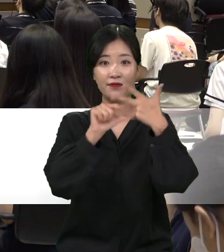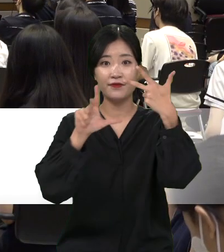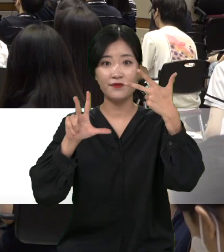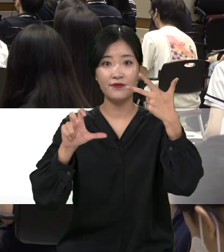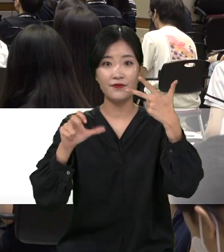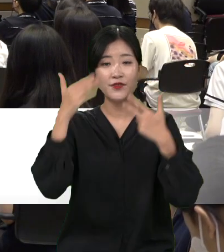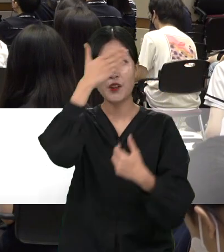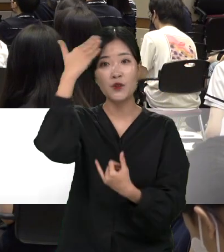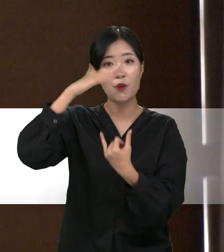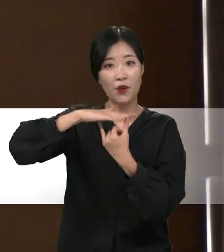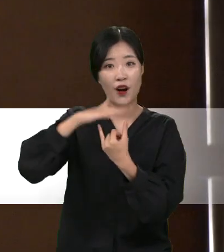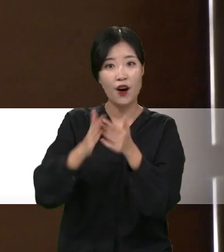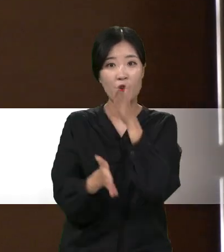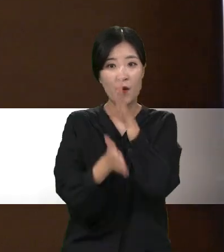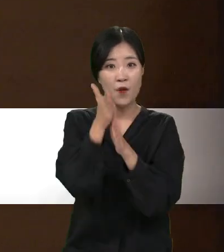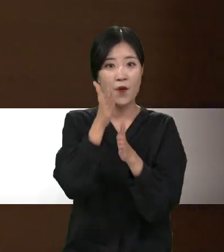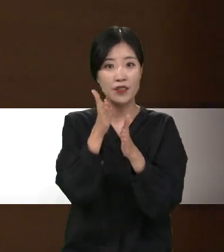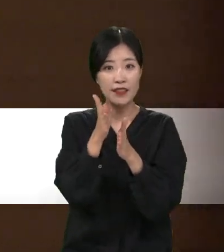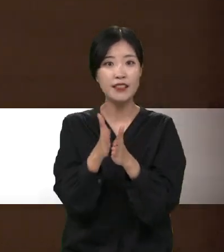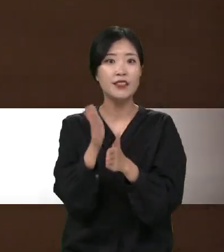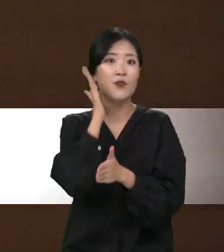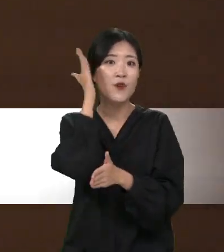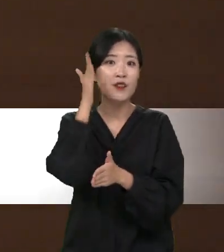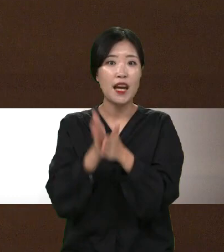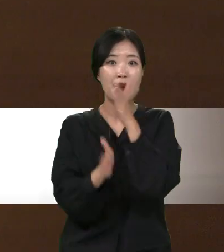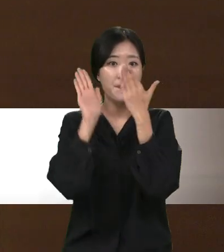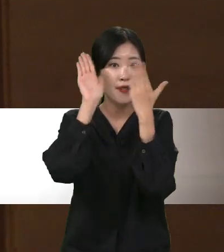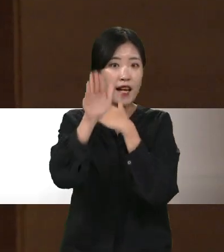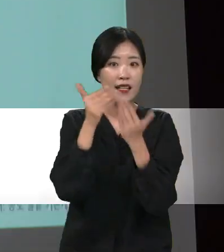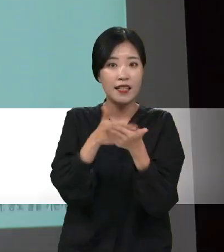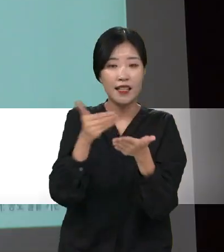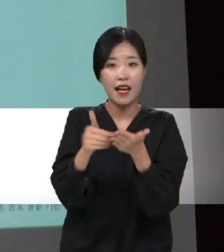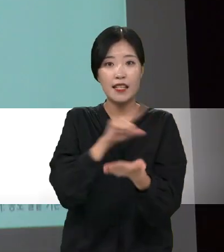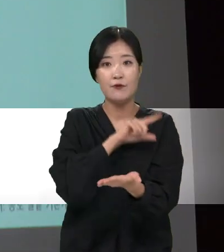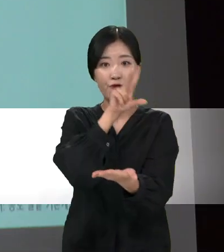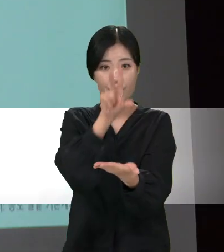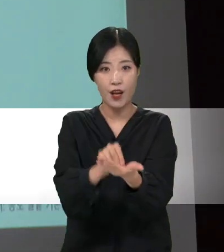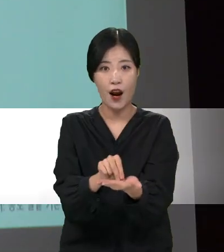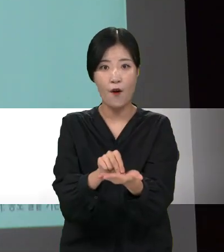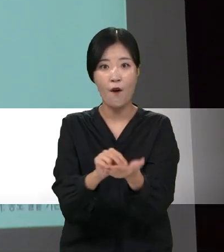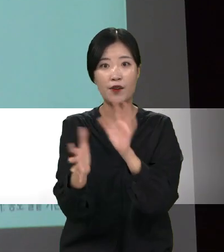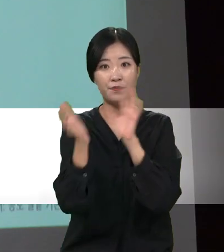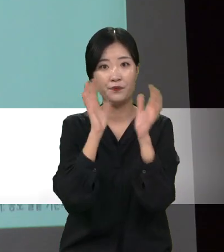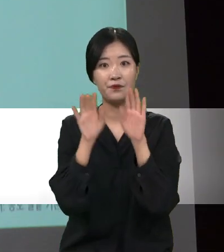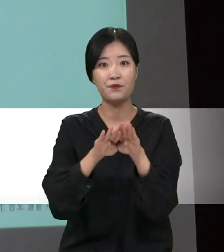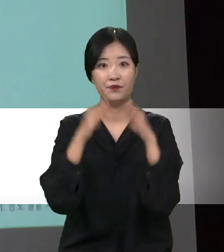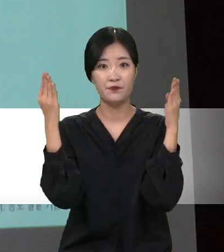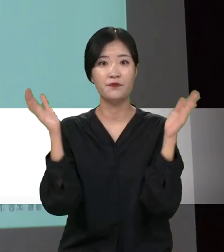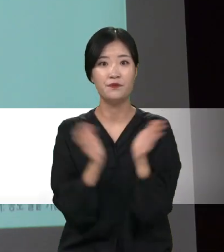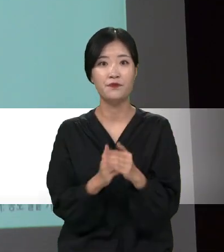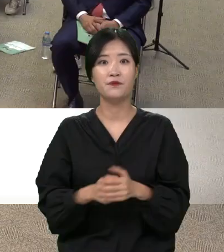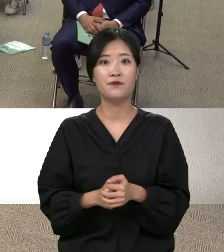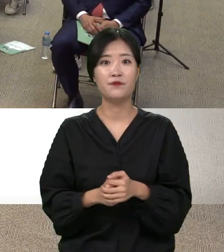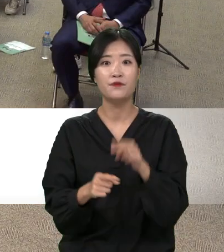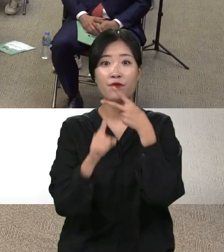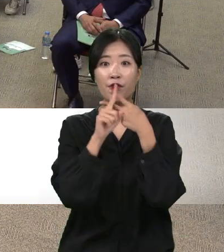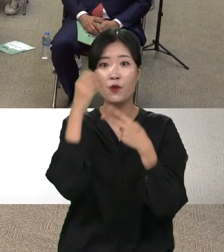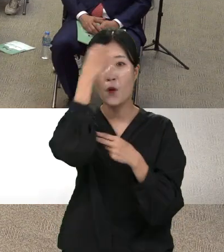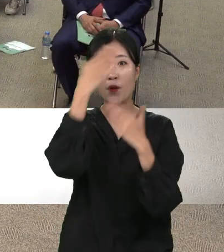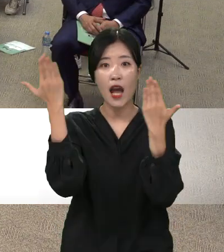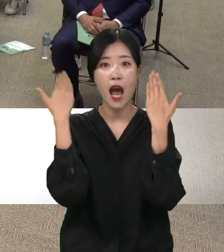포항시 는 25일 청소년 도시의 녹색 미래를 그리다 를 주제로 포항 그림의 청소년 포럼을 개최했습니다